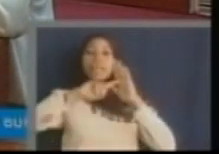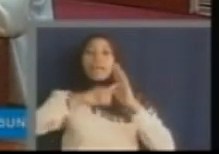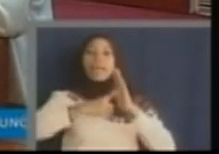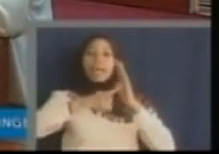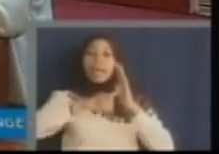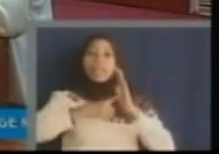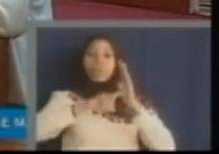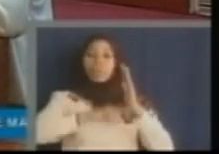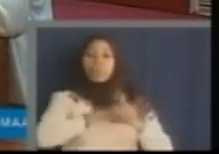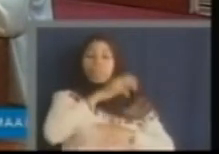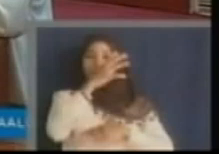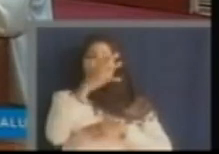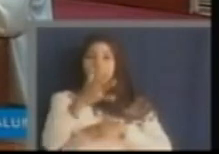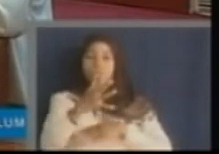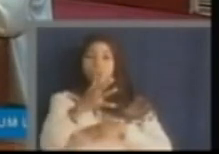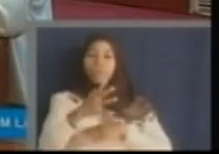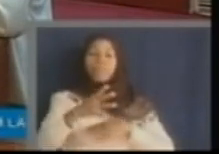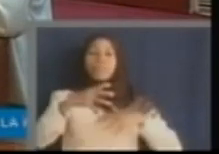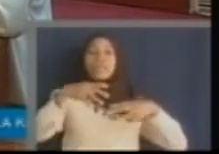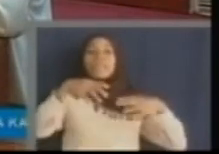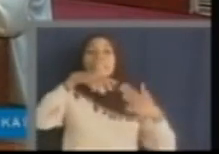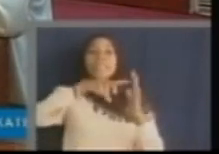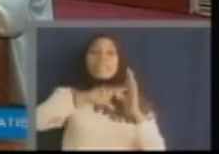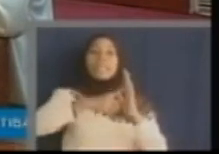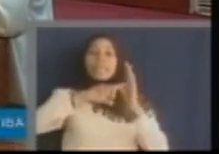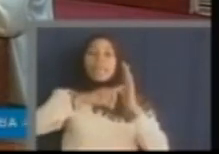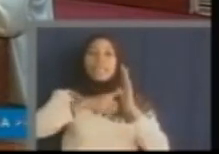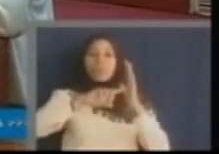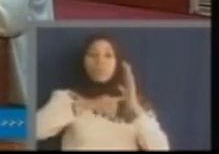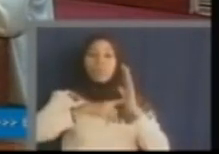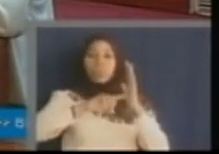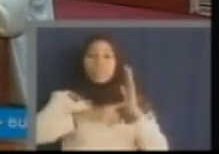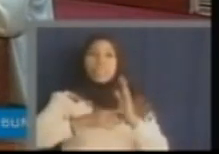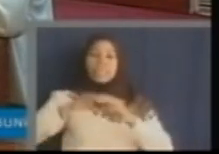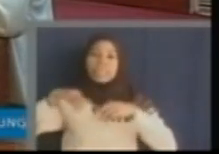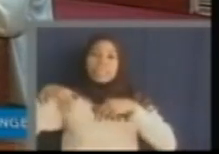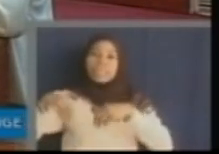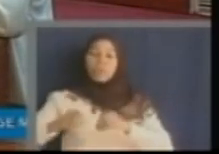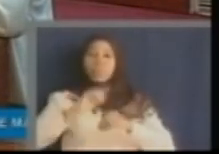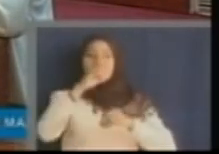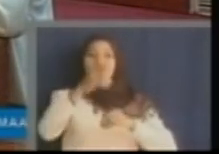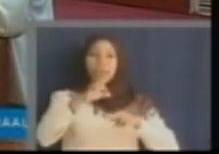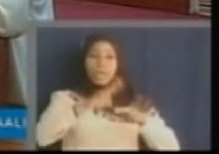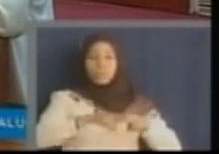kanuni ya kutengua kanuni zetu kando. Nataka niseme mheshimiwa mwenyekiti,